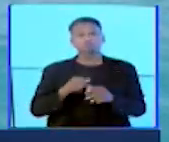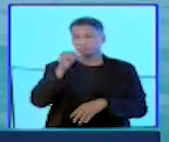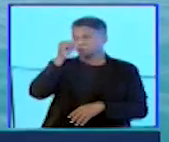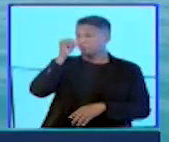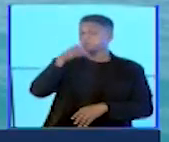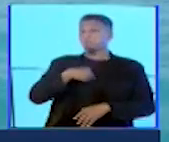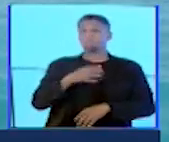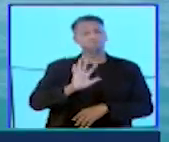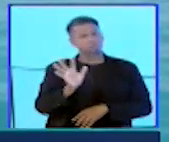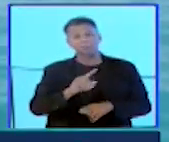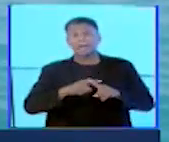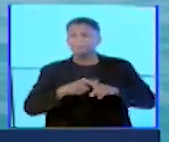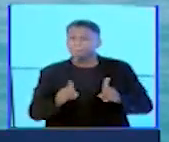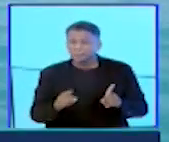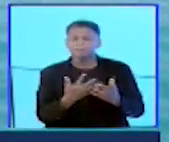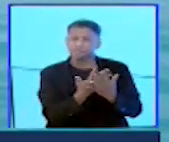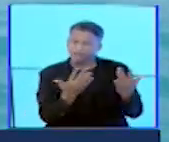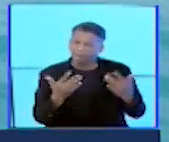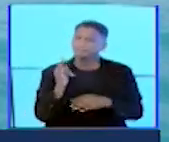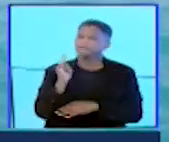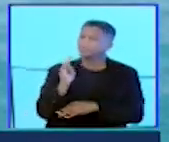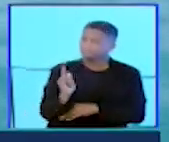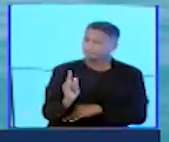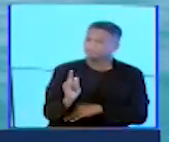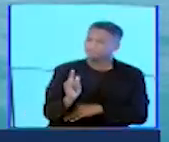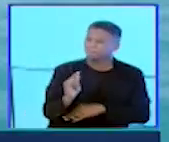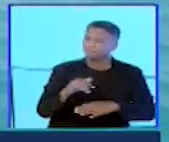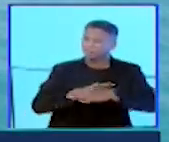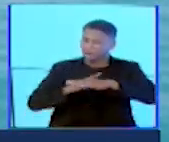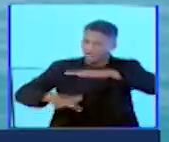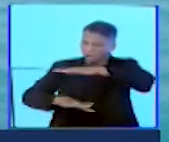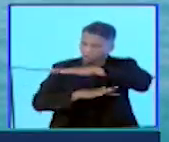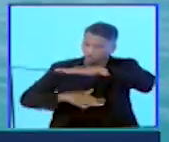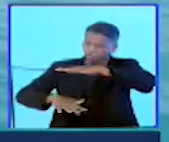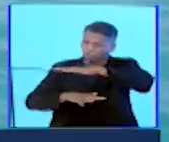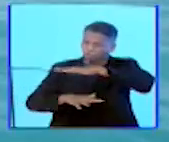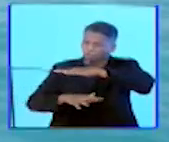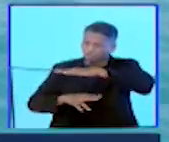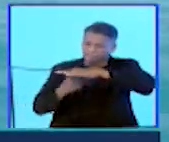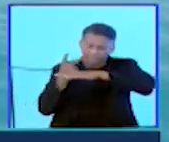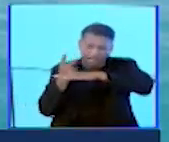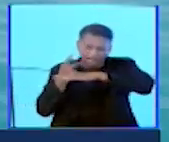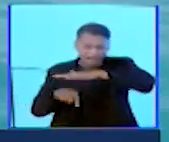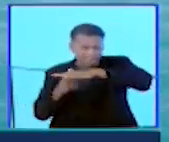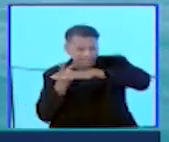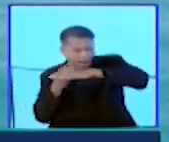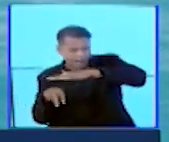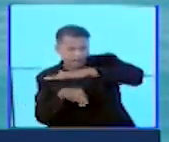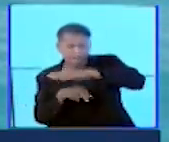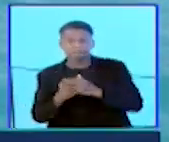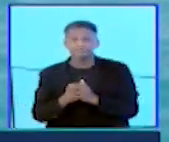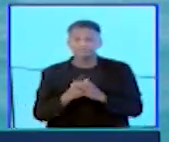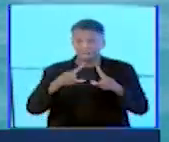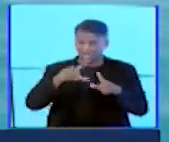tetap dicintai. Menerapkan kebiasaan lama membuat Alor tetap kaya akan pesona. Pulau Alor merupakan bukti